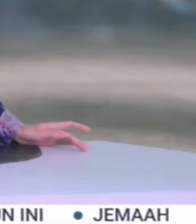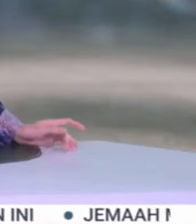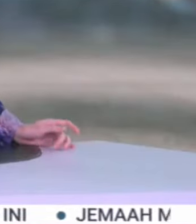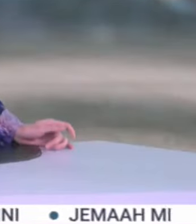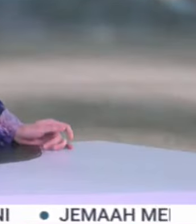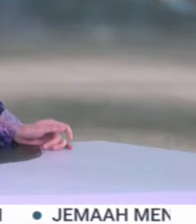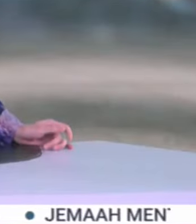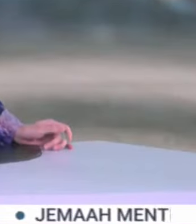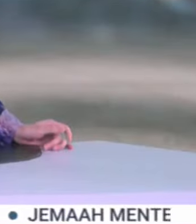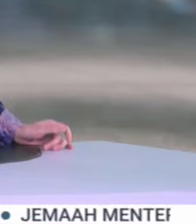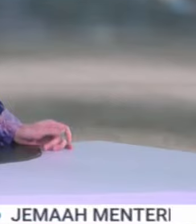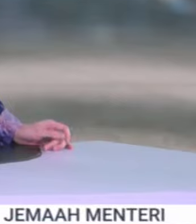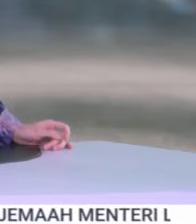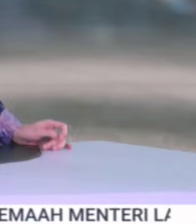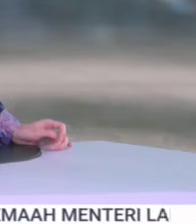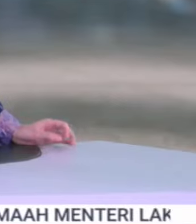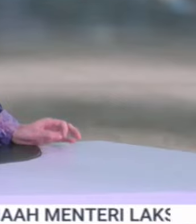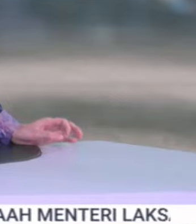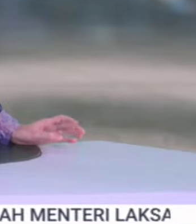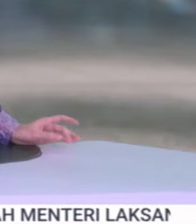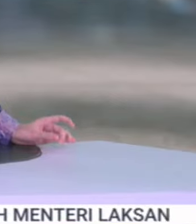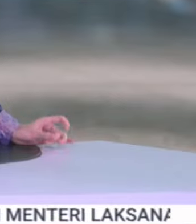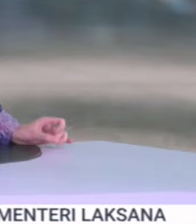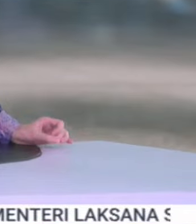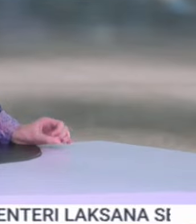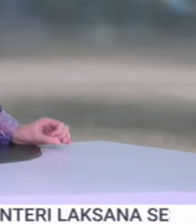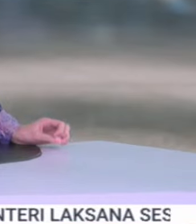berita perdana Diteruskan dengan Stadium